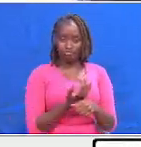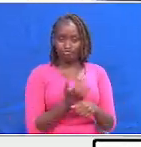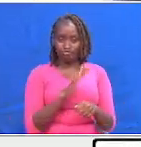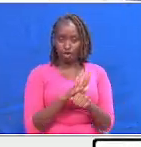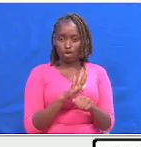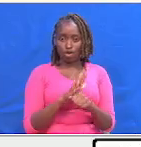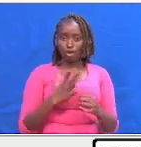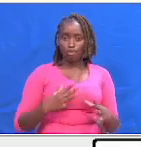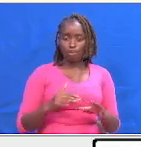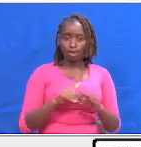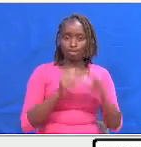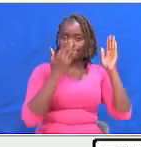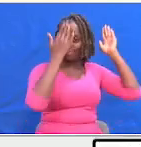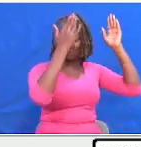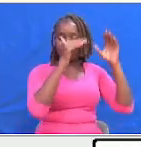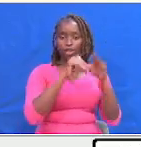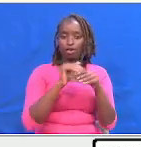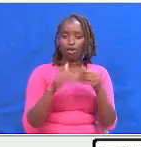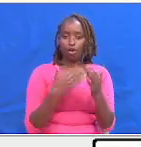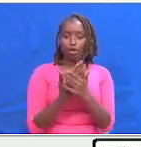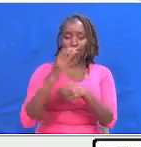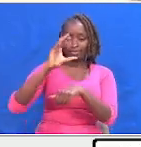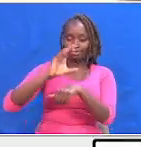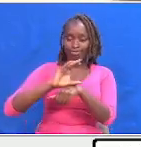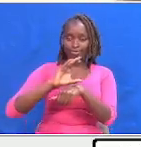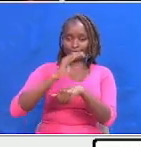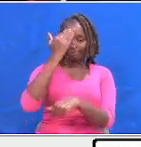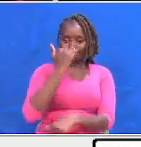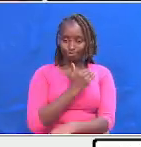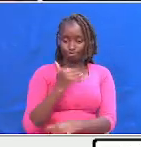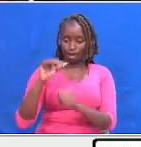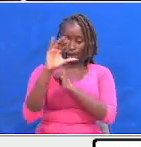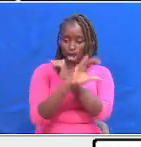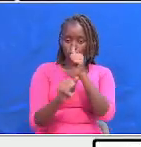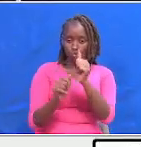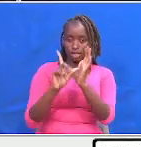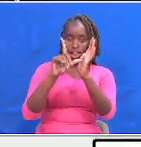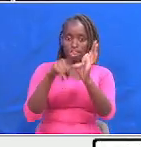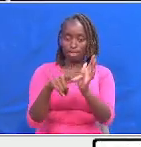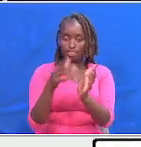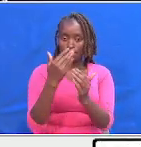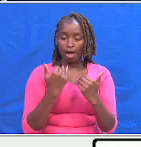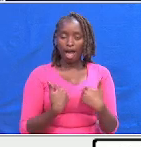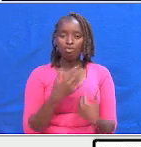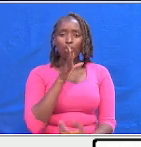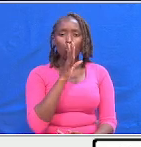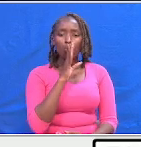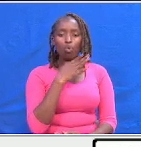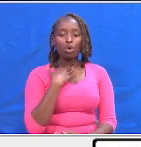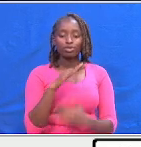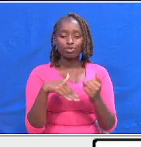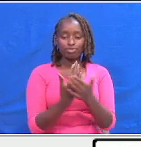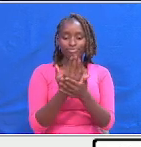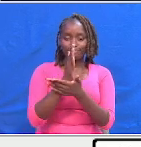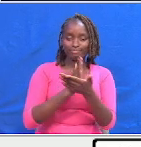la maaskofu kanisa Katoliki nchini, ambao hatimaye wamevunja ukimya na kuzitaka idara za serikali